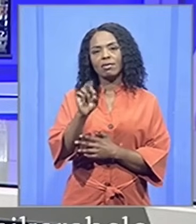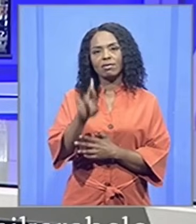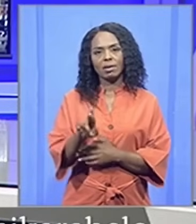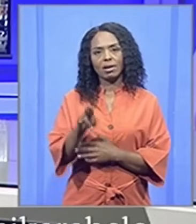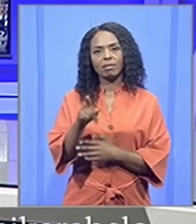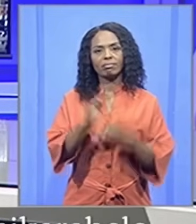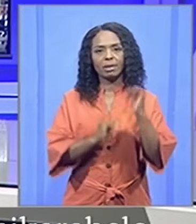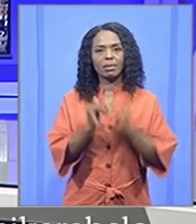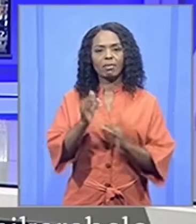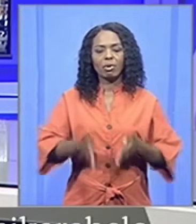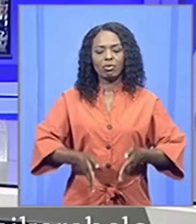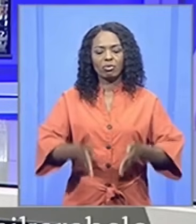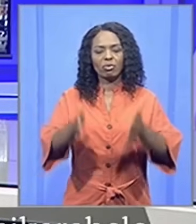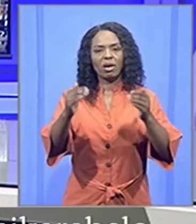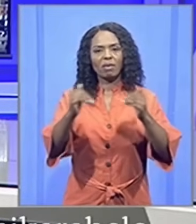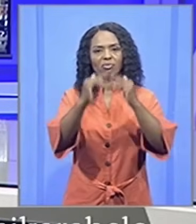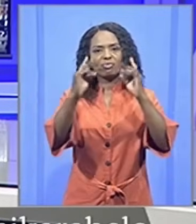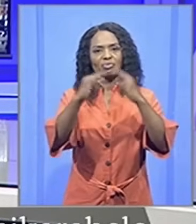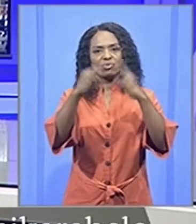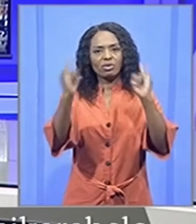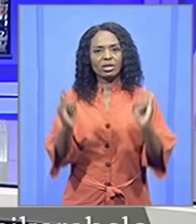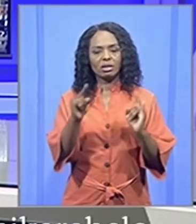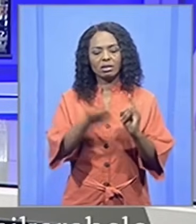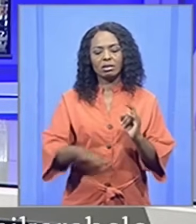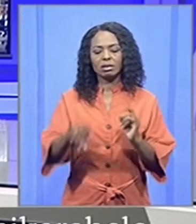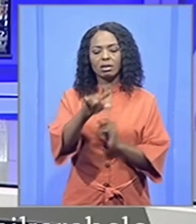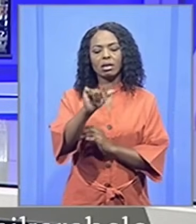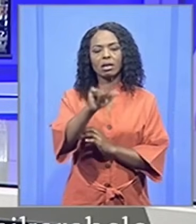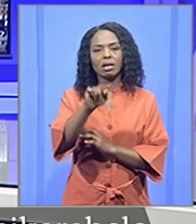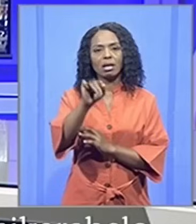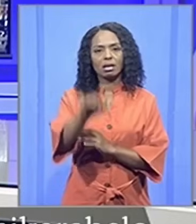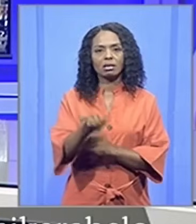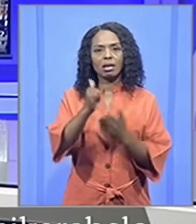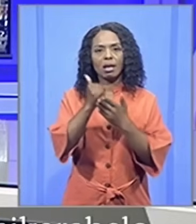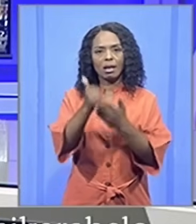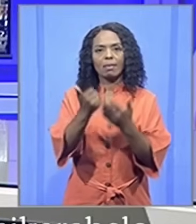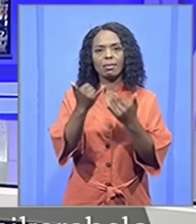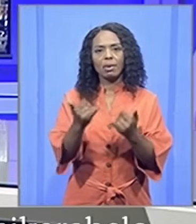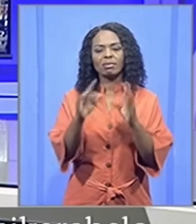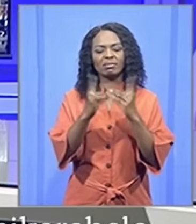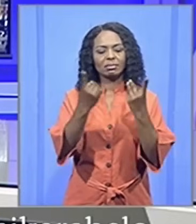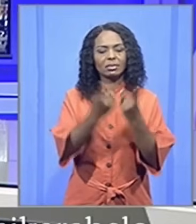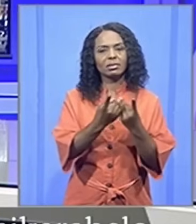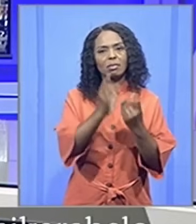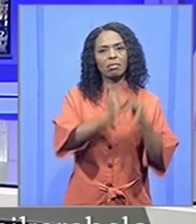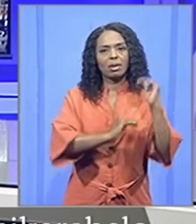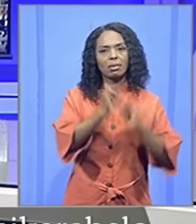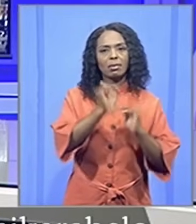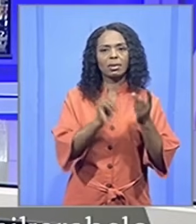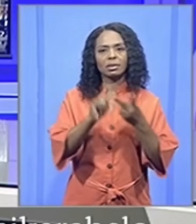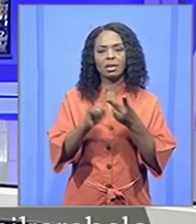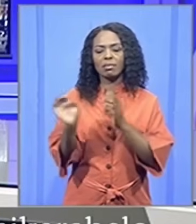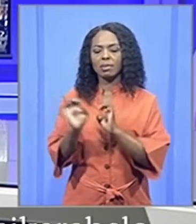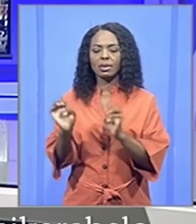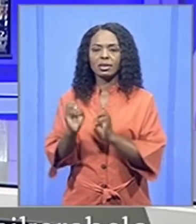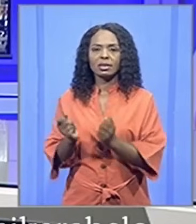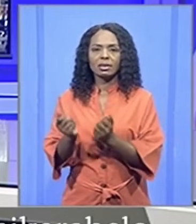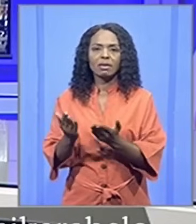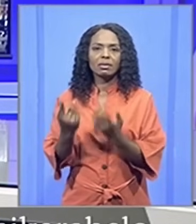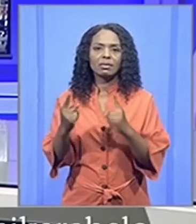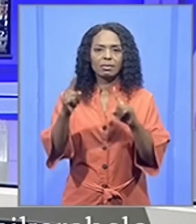Gaza maikemišetšong a go leka go thuša gore mekgatlo ya leago le ya thušo ya pele e kgone go romela dilori tša